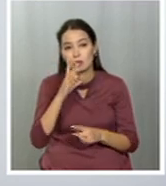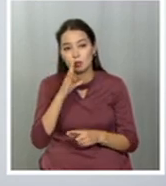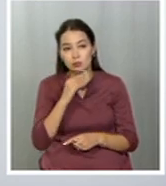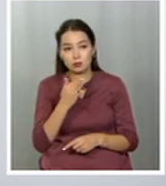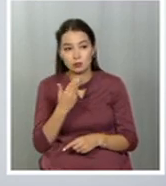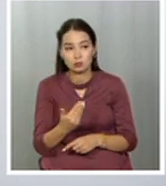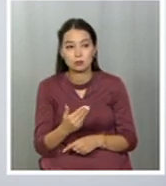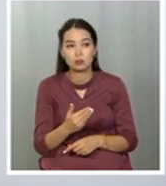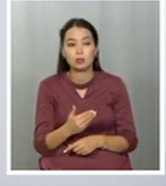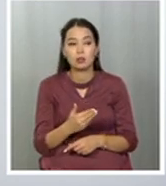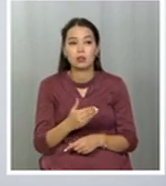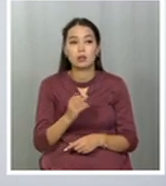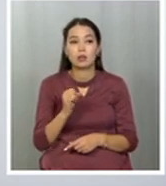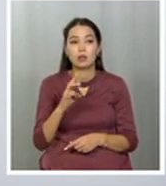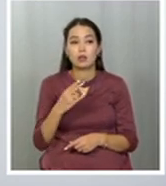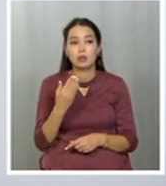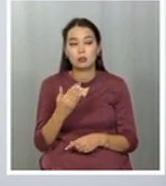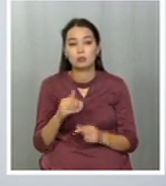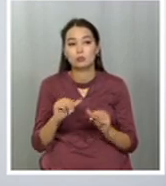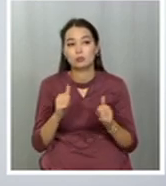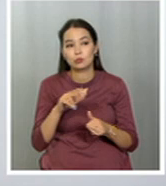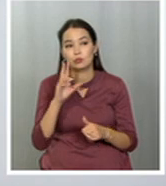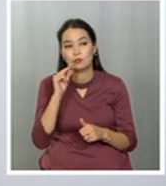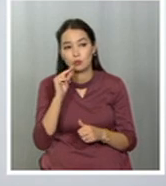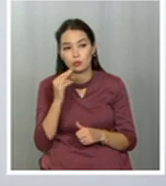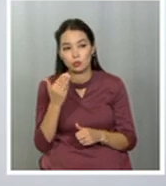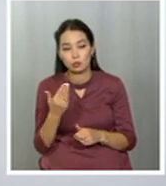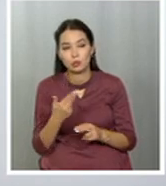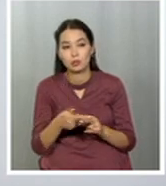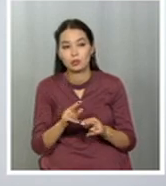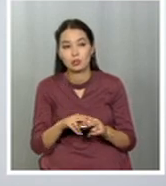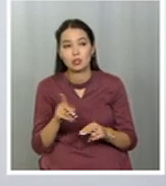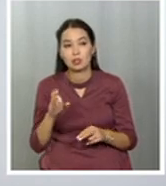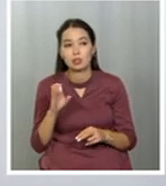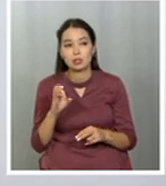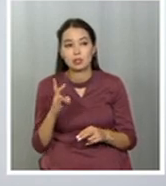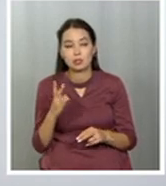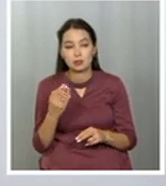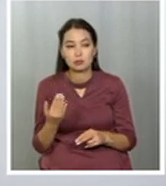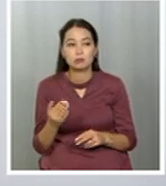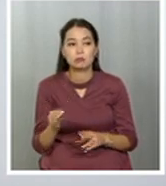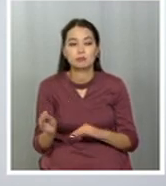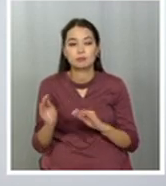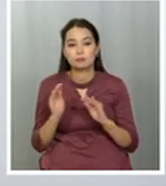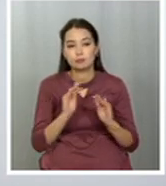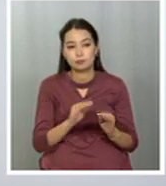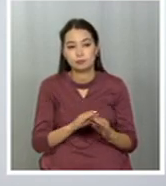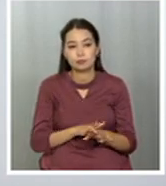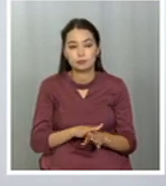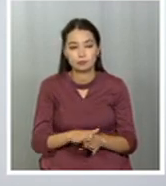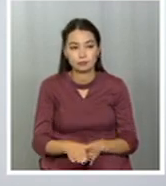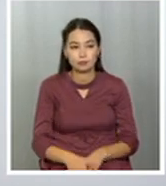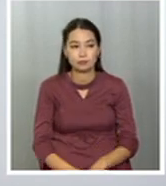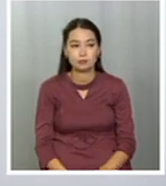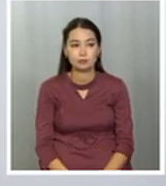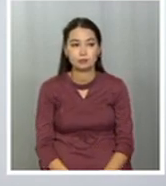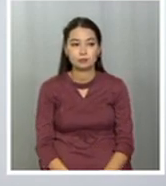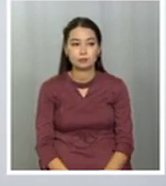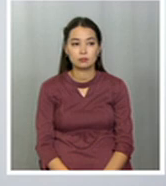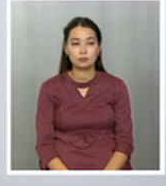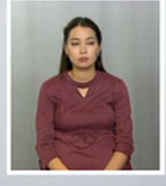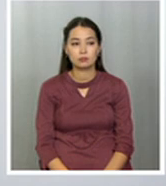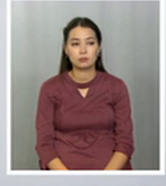АН мүшесінің формуласы, келесі СН мүшесінің, яғни формуласы бұл алғашқы N мүшесінің қосындысының